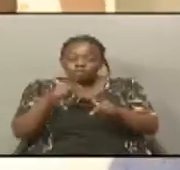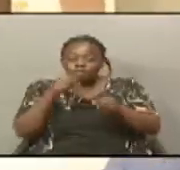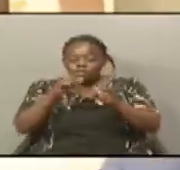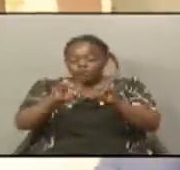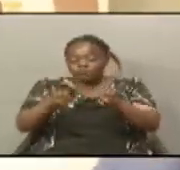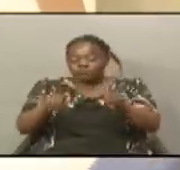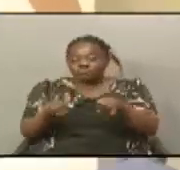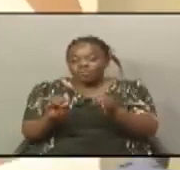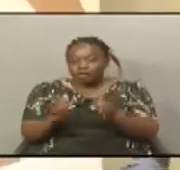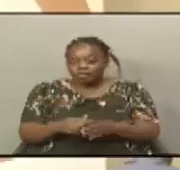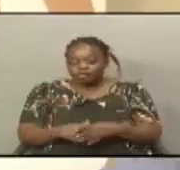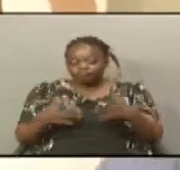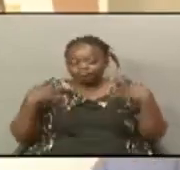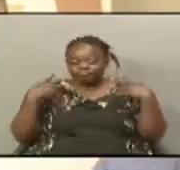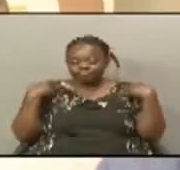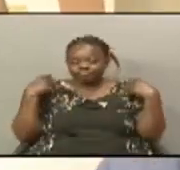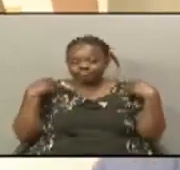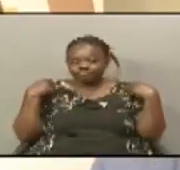beegezaamu.